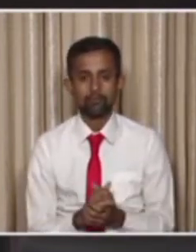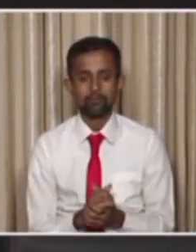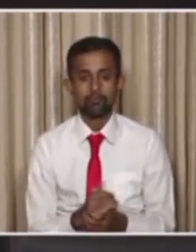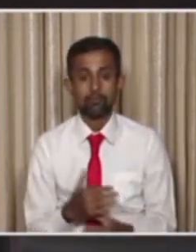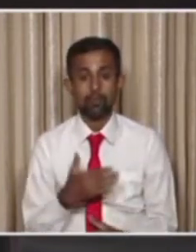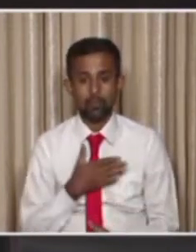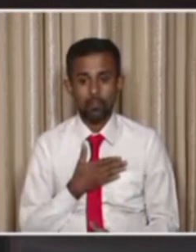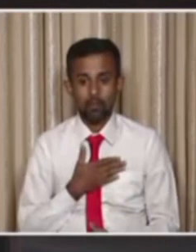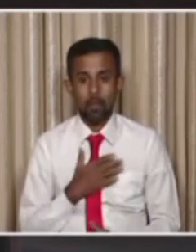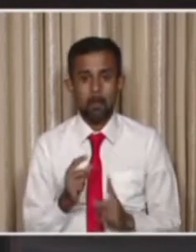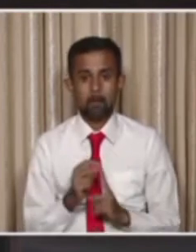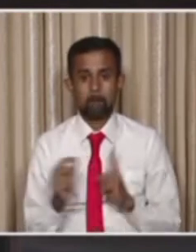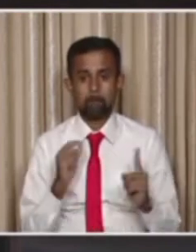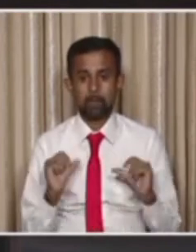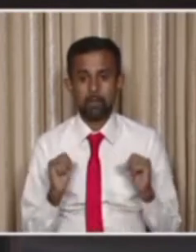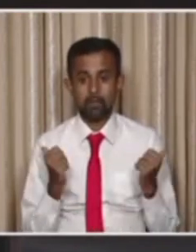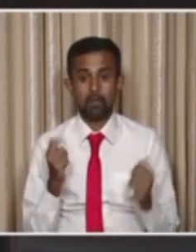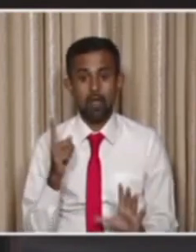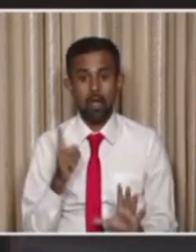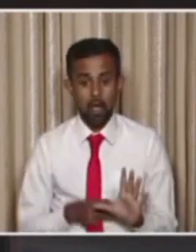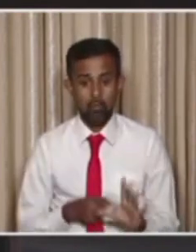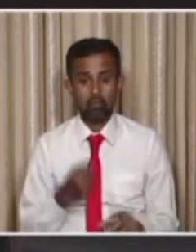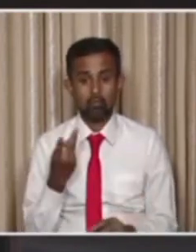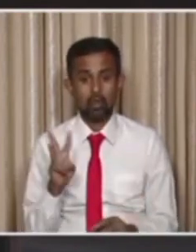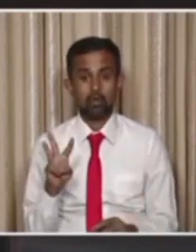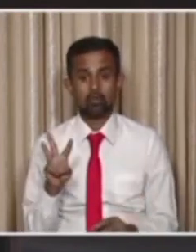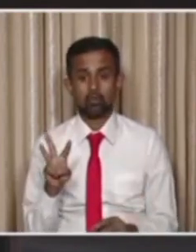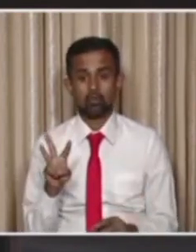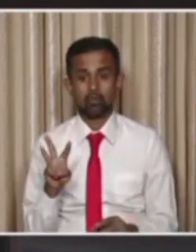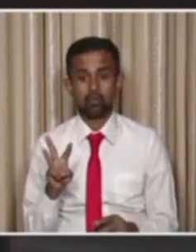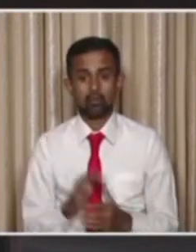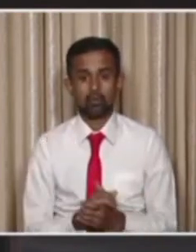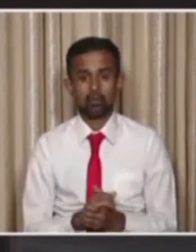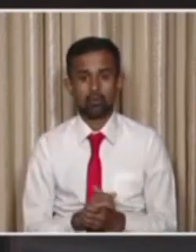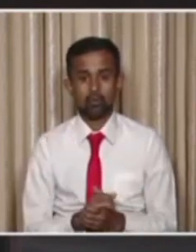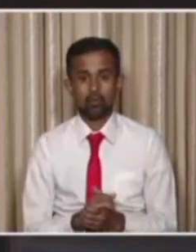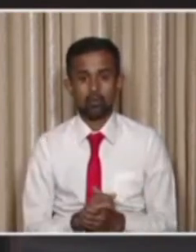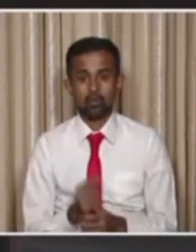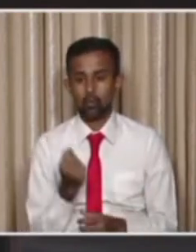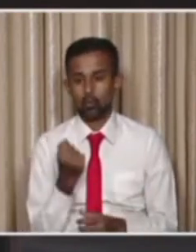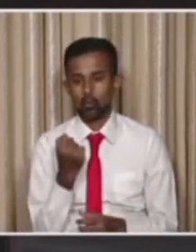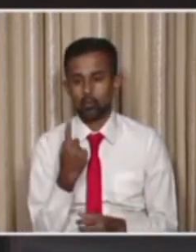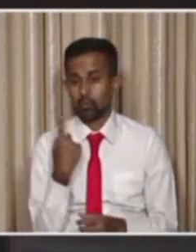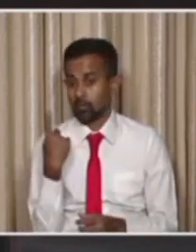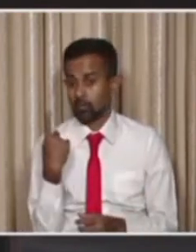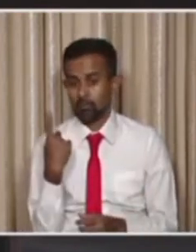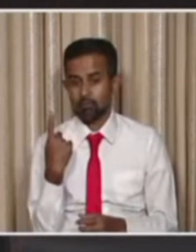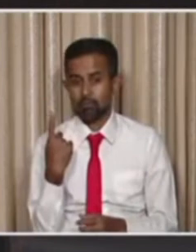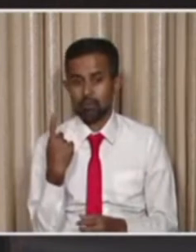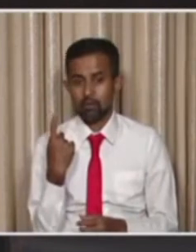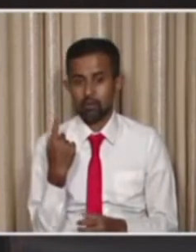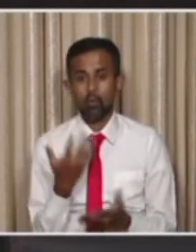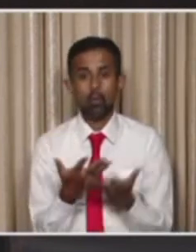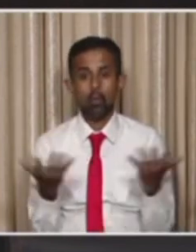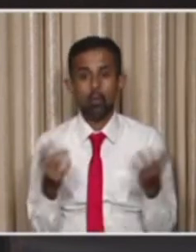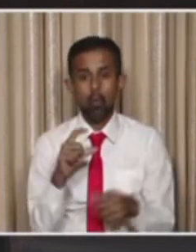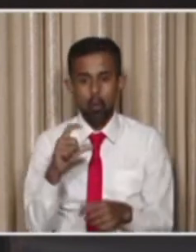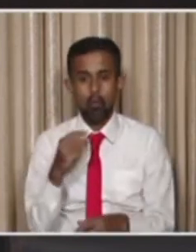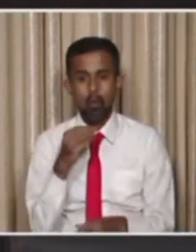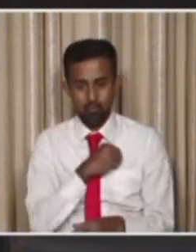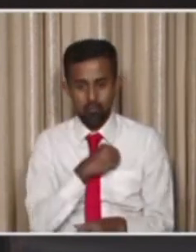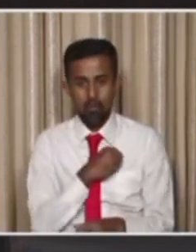මගේ පාර්ලිමේන්තු ජීවිතේ අවුරුදු 13ක් එක රුපියලක් කොහෙන් හෝ කොමිස් ගත්තා